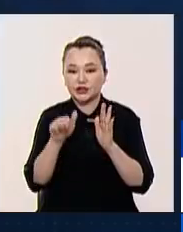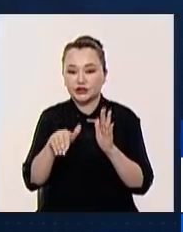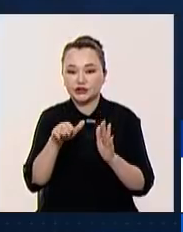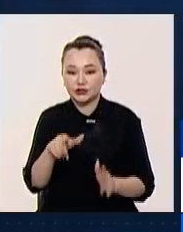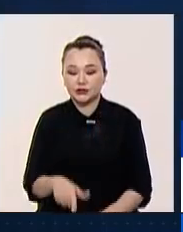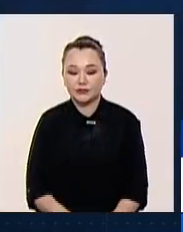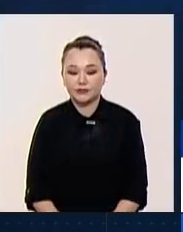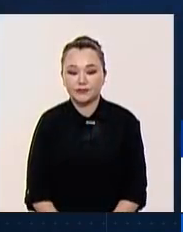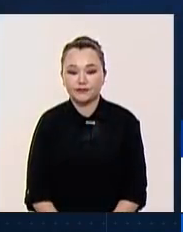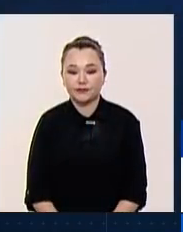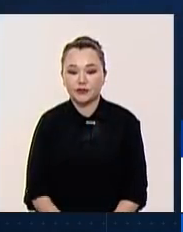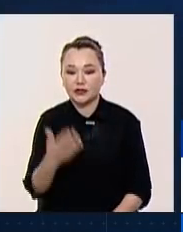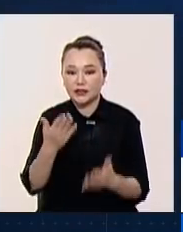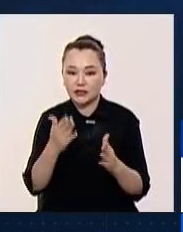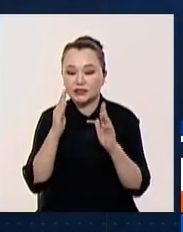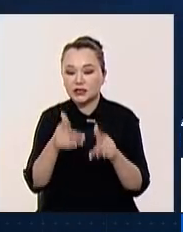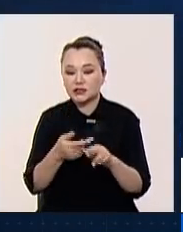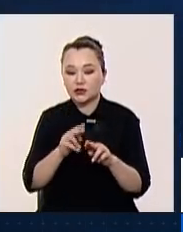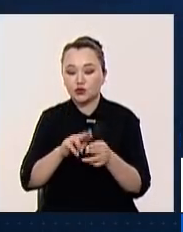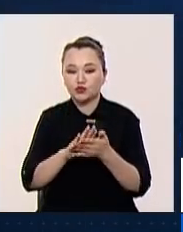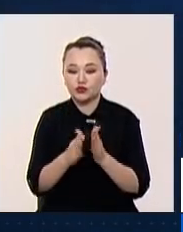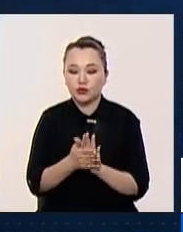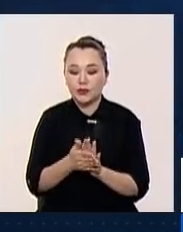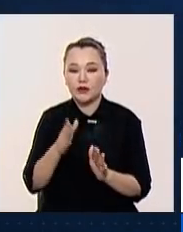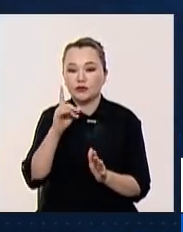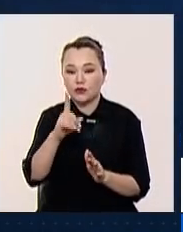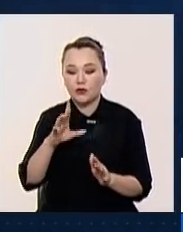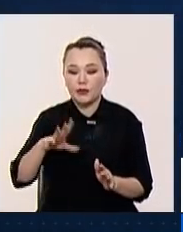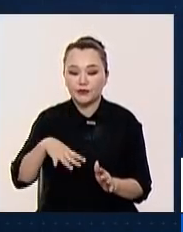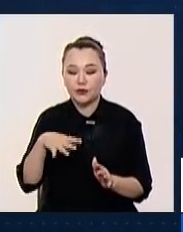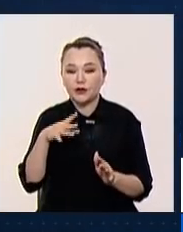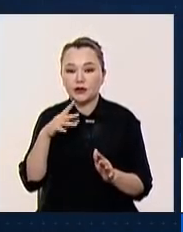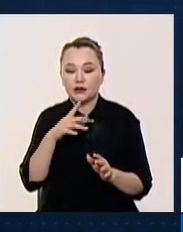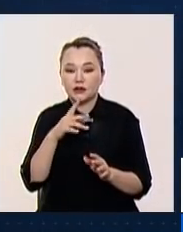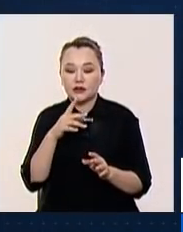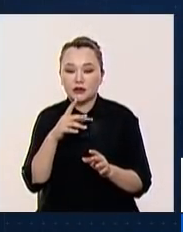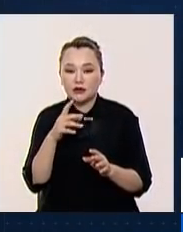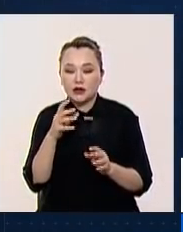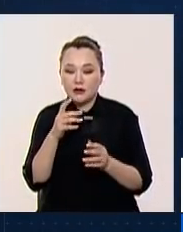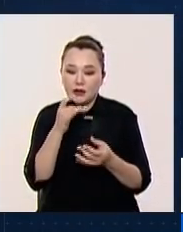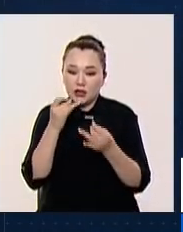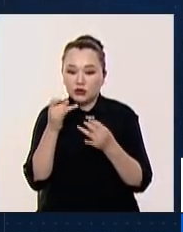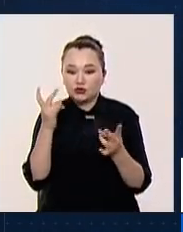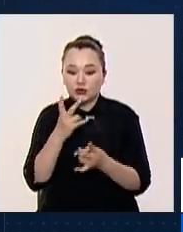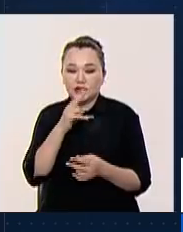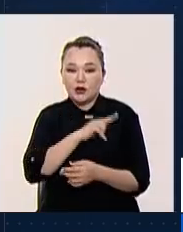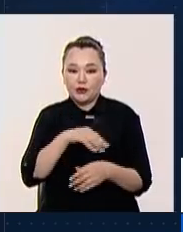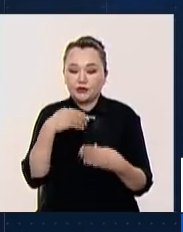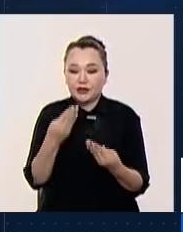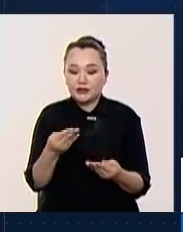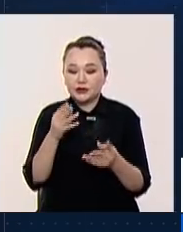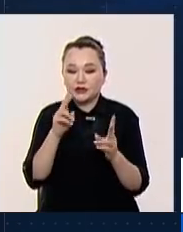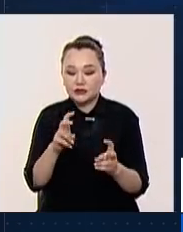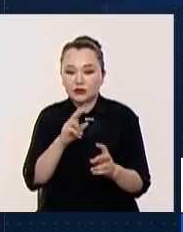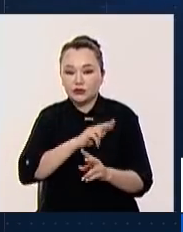тенге. Либо соглашаться на эти условия, но потом, значит, инициировать переговоры с работодателем, ну это называется